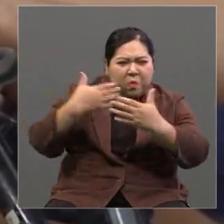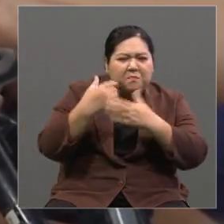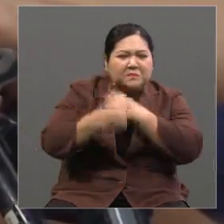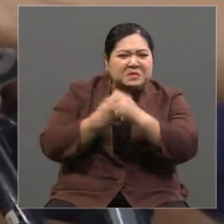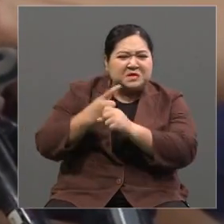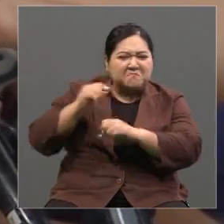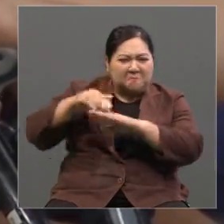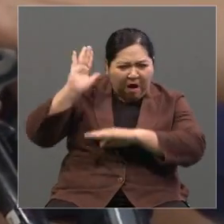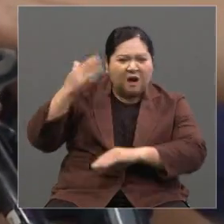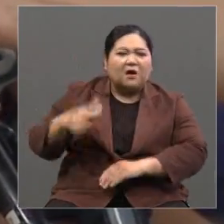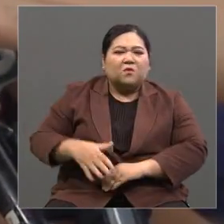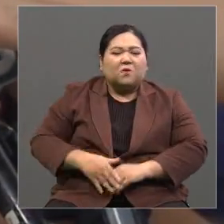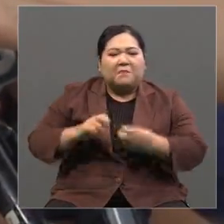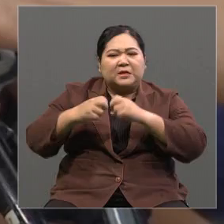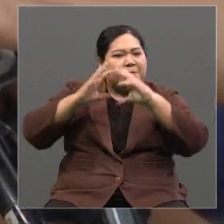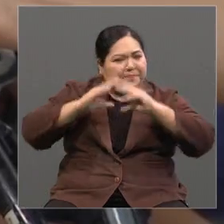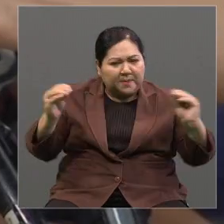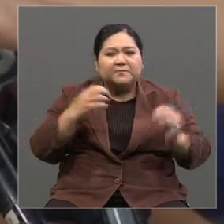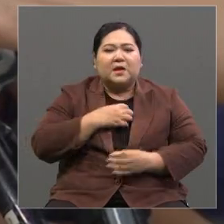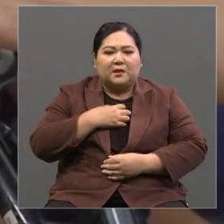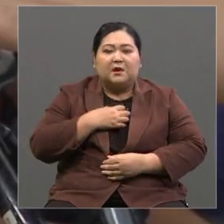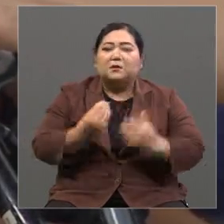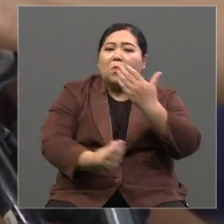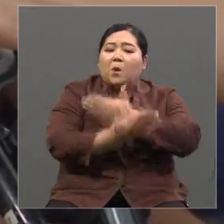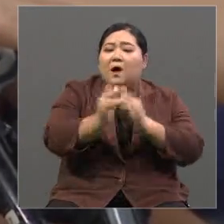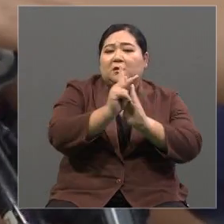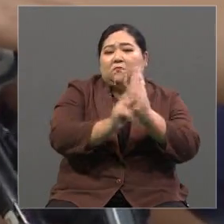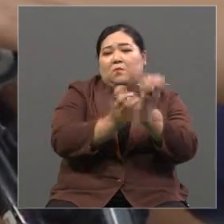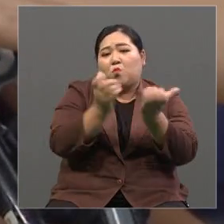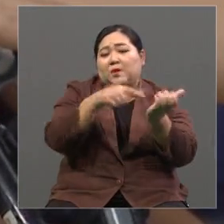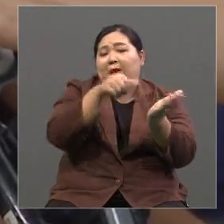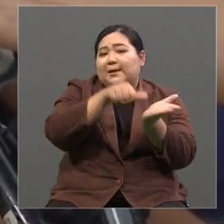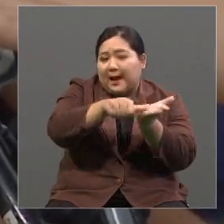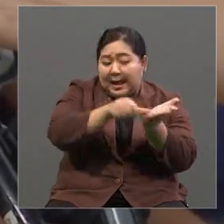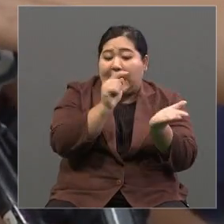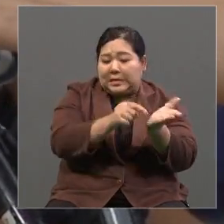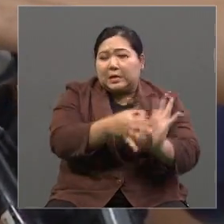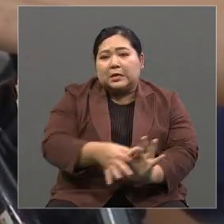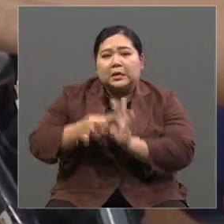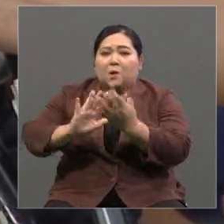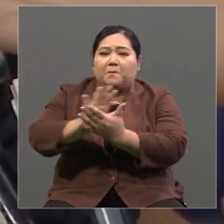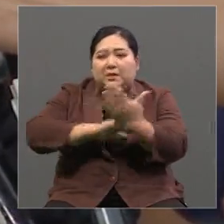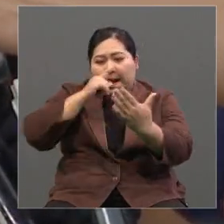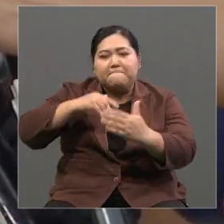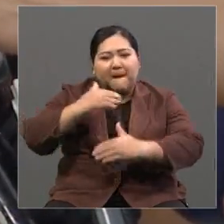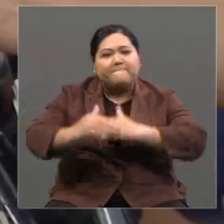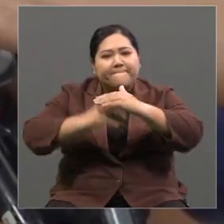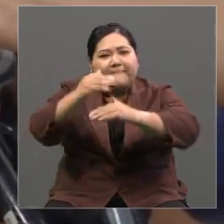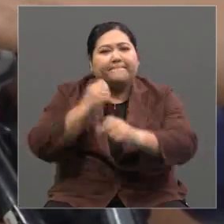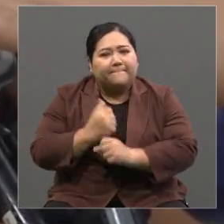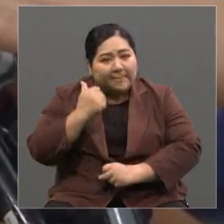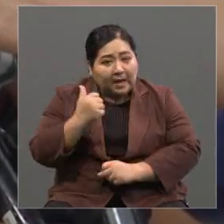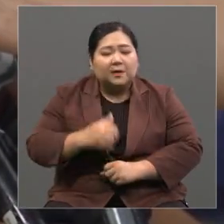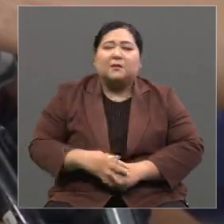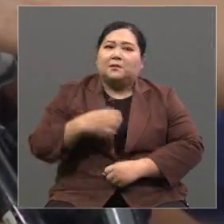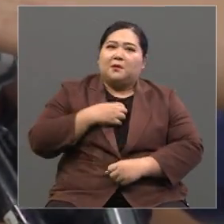ไปแล้วก็เป็นโอกาสที่เราจะแก้ไขวิกฤตรัฐธรรมนูญซึ่งมันเป็นกลไกสำคัญที่ทำให้ประเทศมันขยับหลายๆอย่างไม่ได้แล้วก็